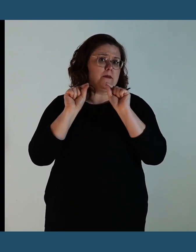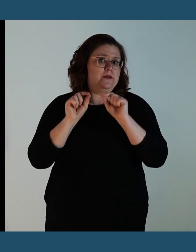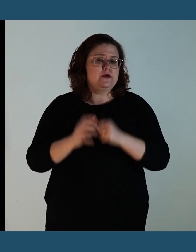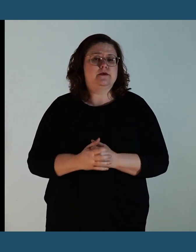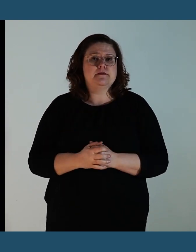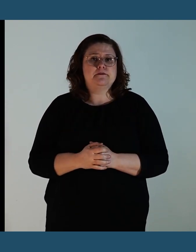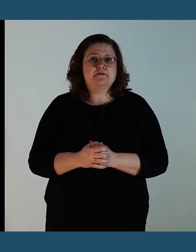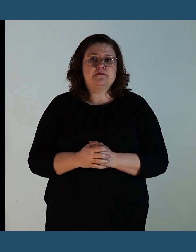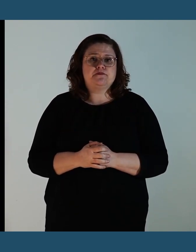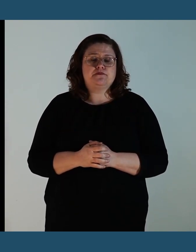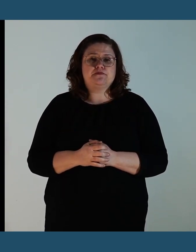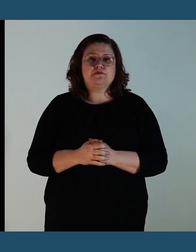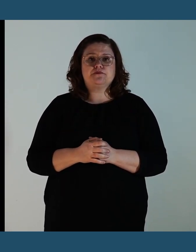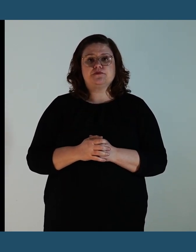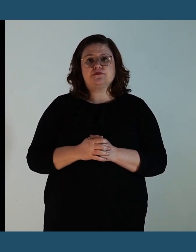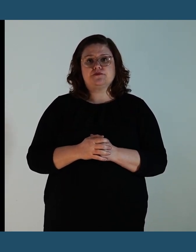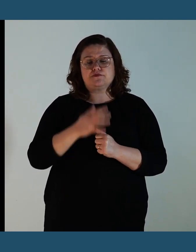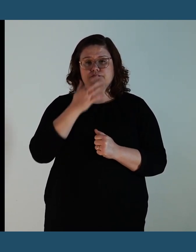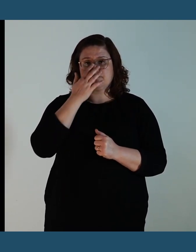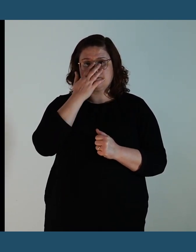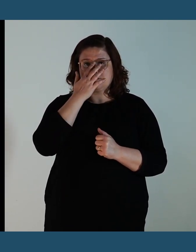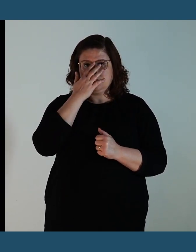edistämiseksi.